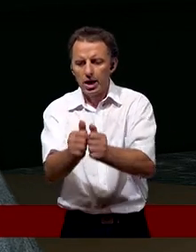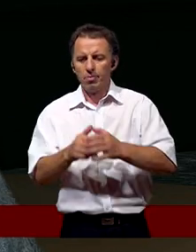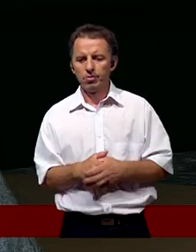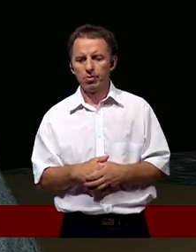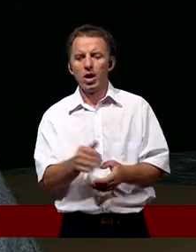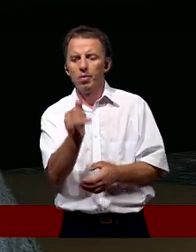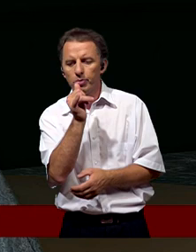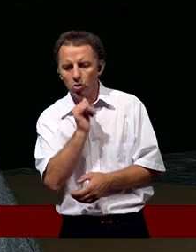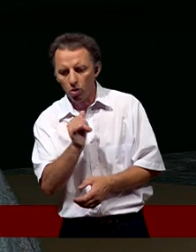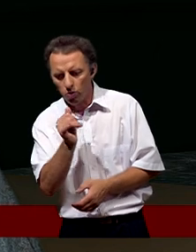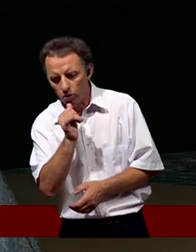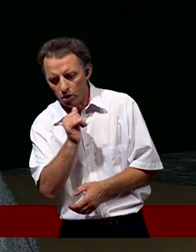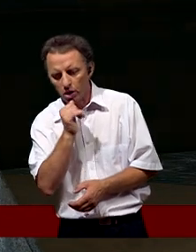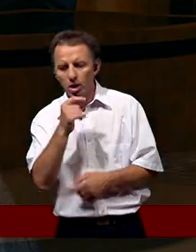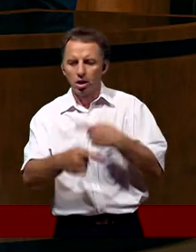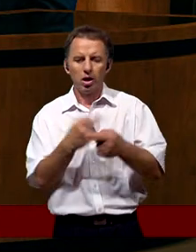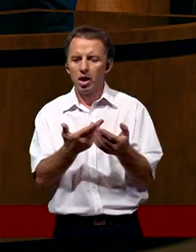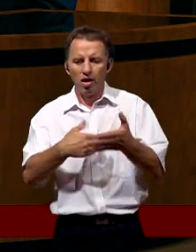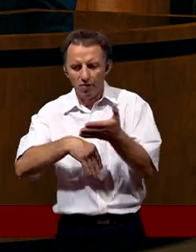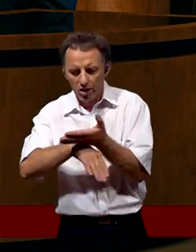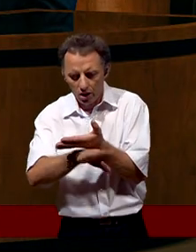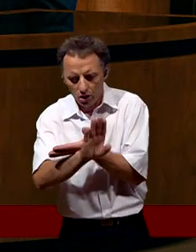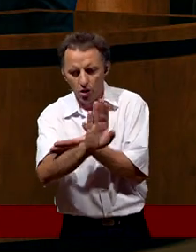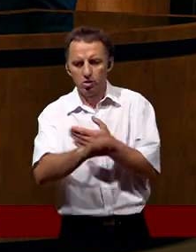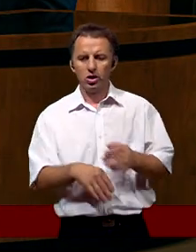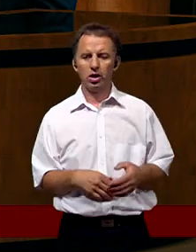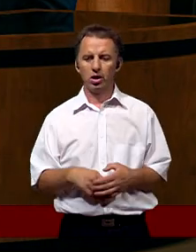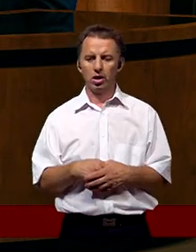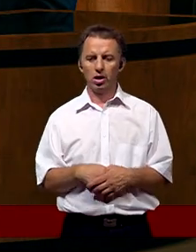no, próbuję, często mi niestety nie wychodzi.